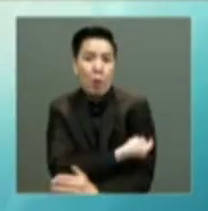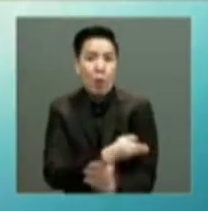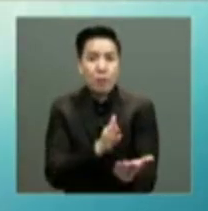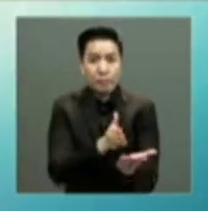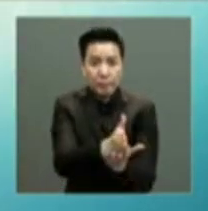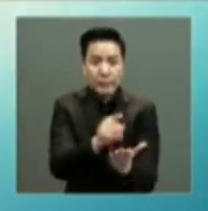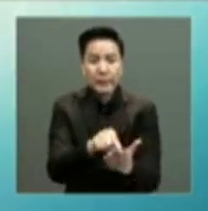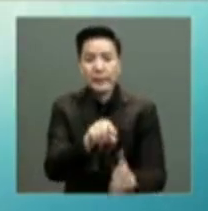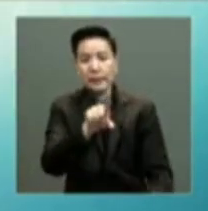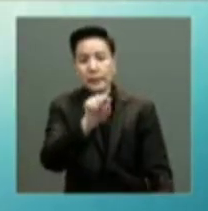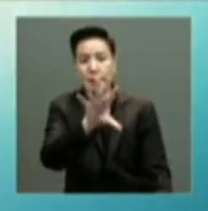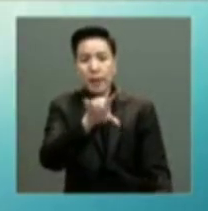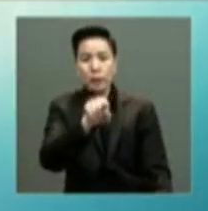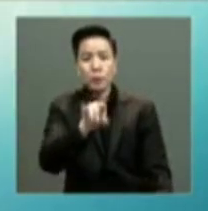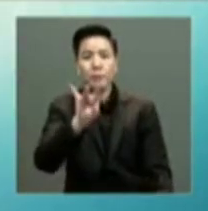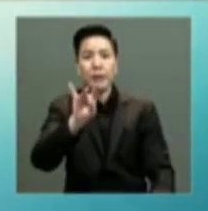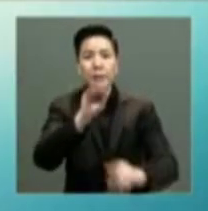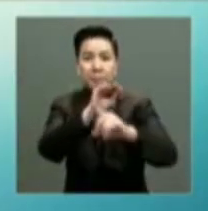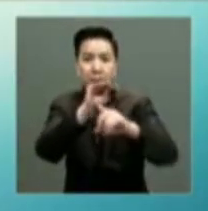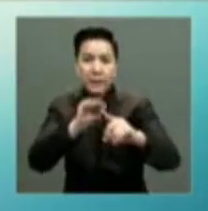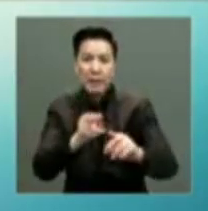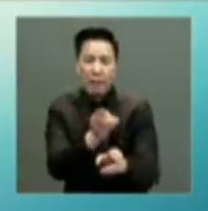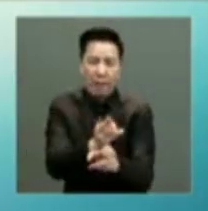นะครับรองลงมาก็คือโรงเรียนแพทย์นะครับประมาณชัก25.8